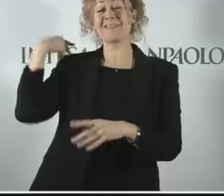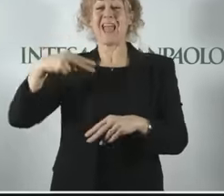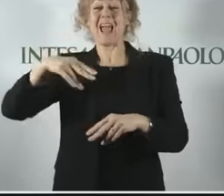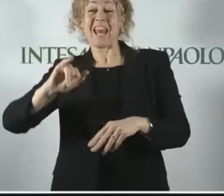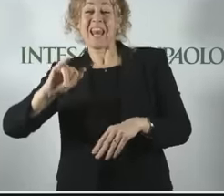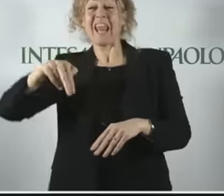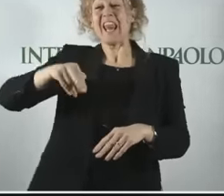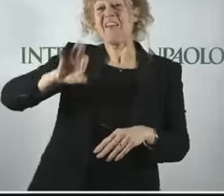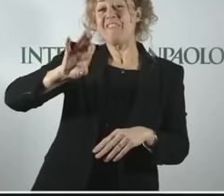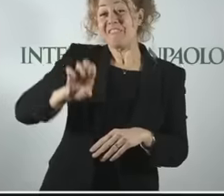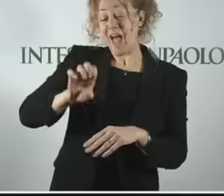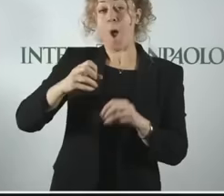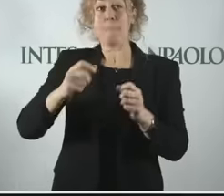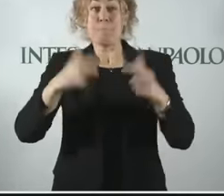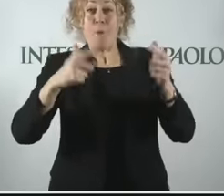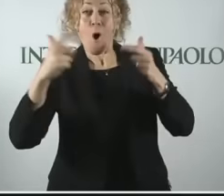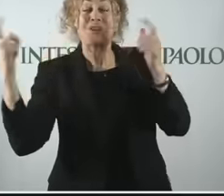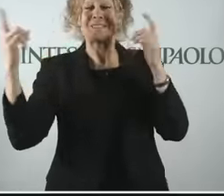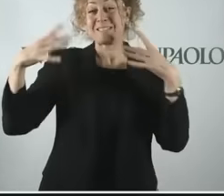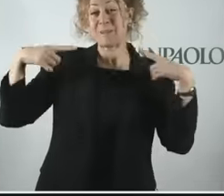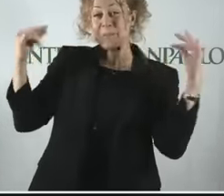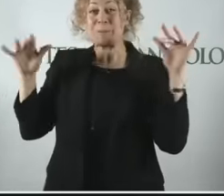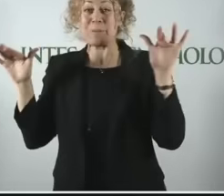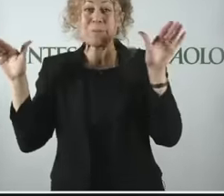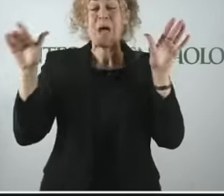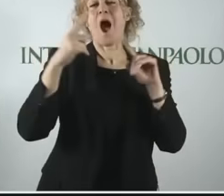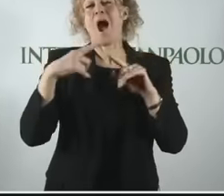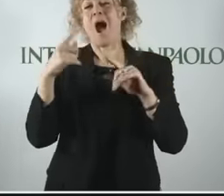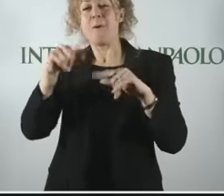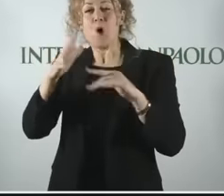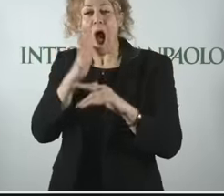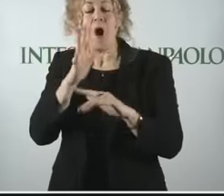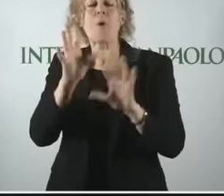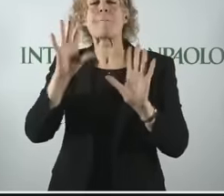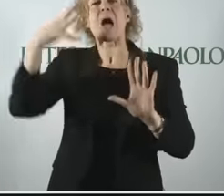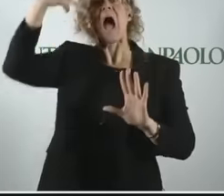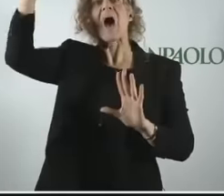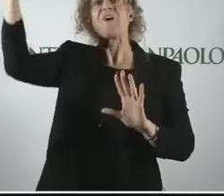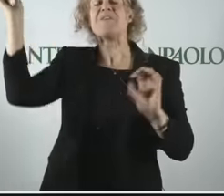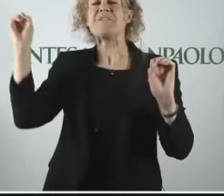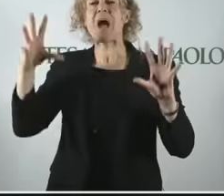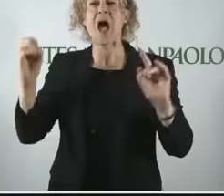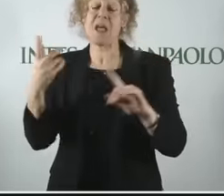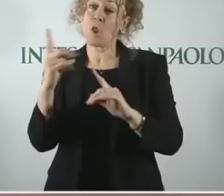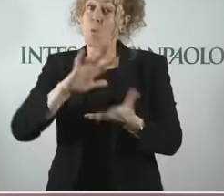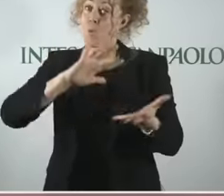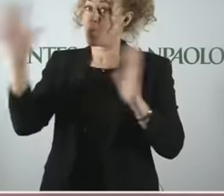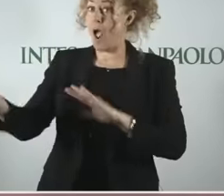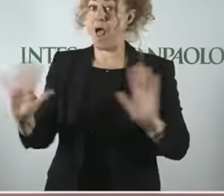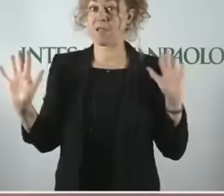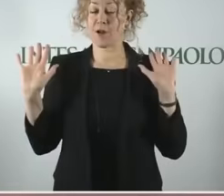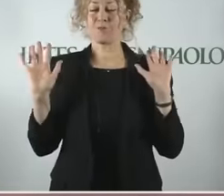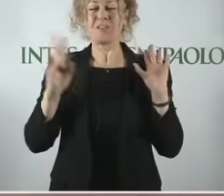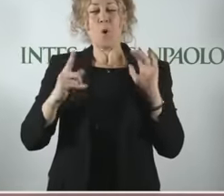Boschi Le Ninfe delle acque ci sarà magari anche una continuità Ma le fate sono un'altra cosa e sono naturalmente una